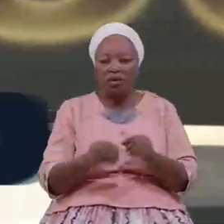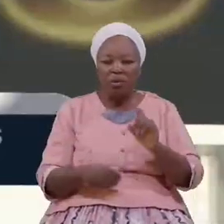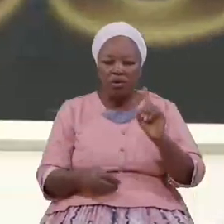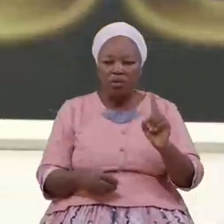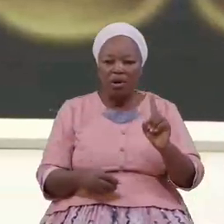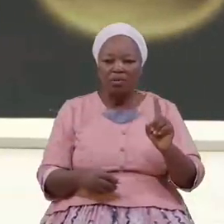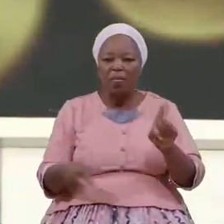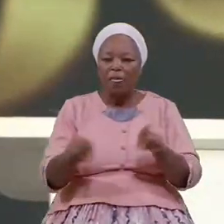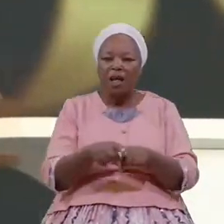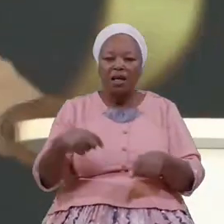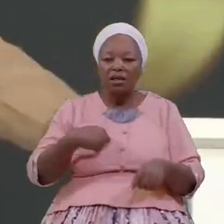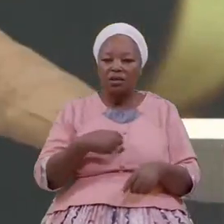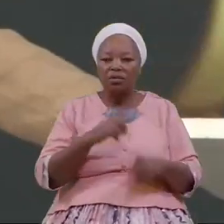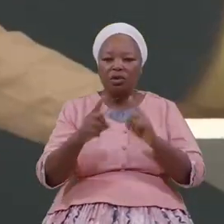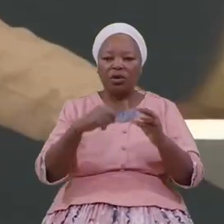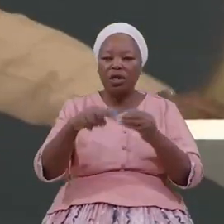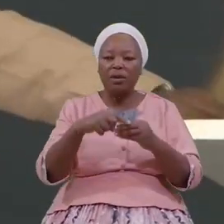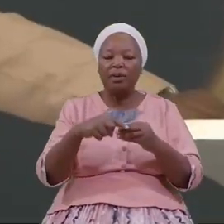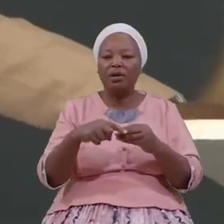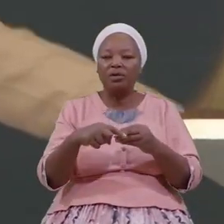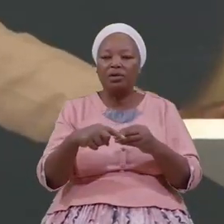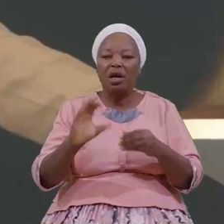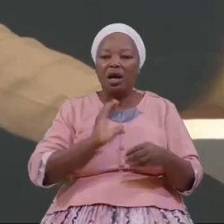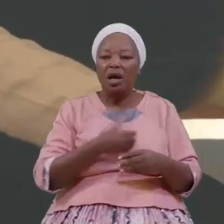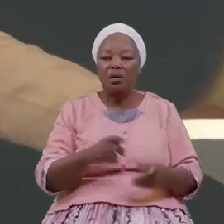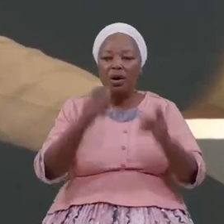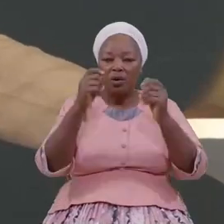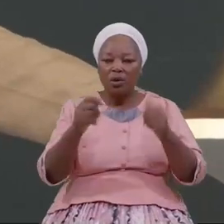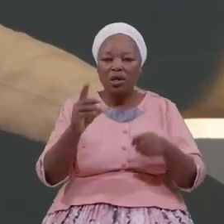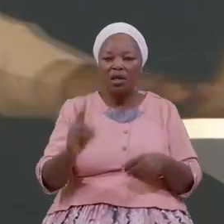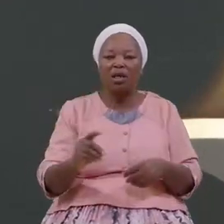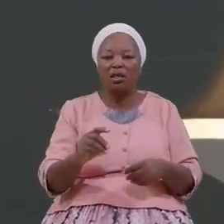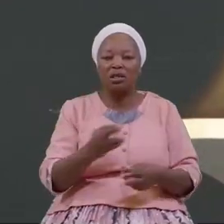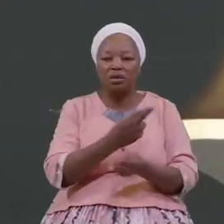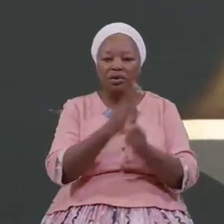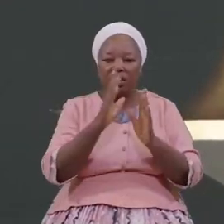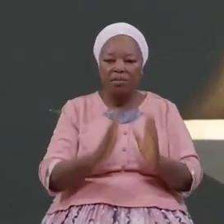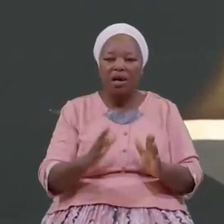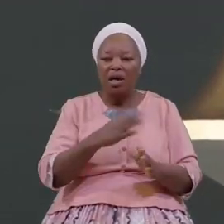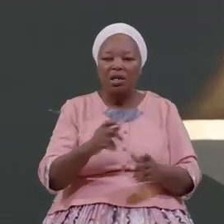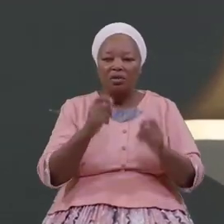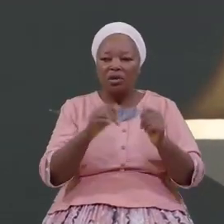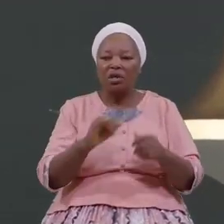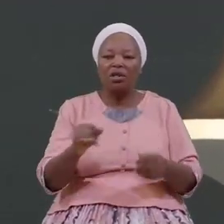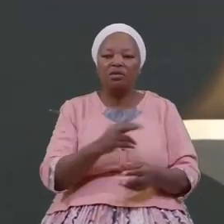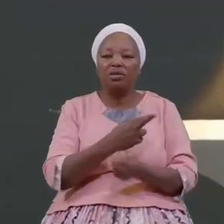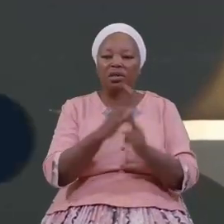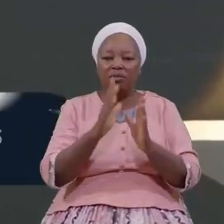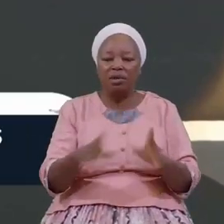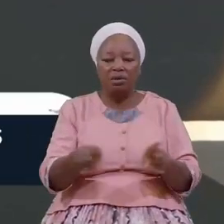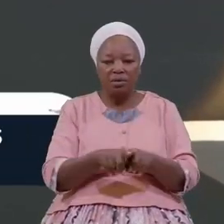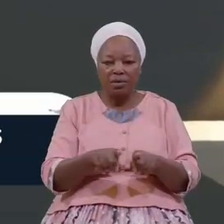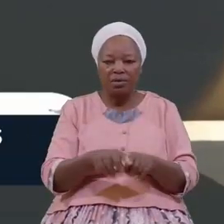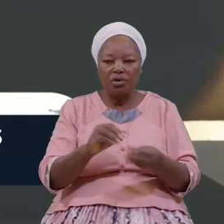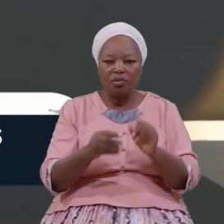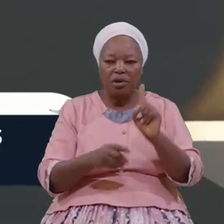ici, comme nous parlons de notre Rédempteur vivifiant.